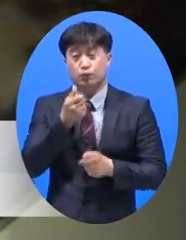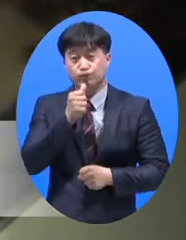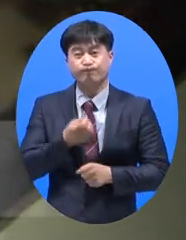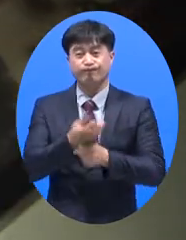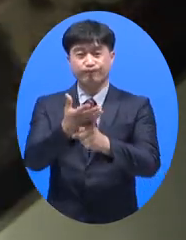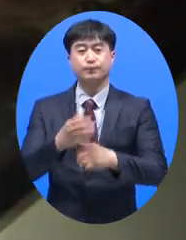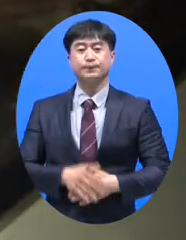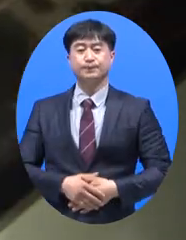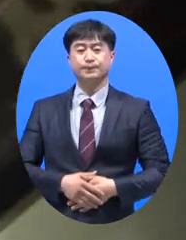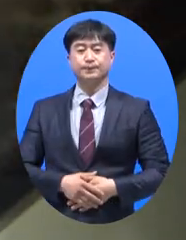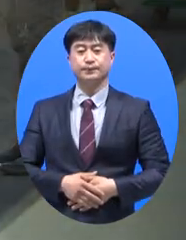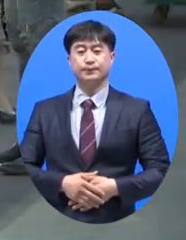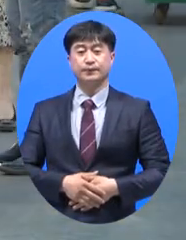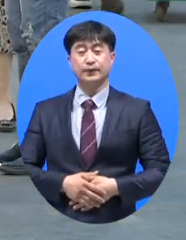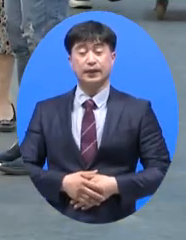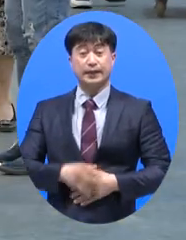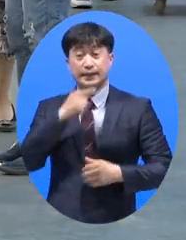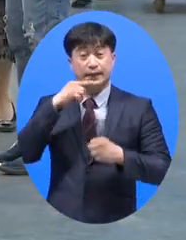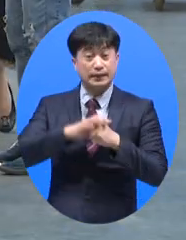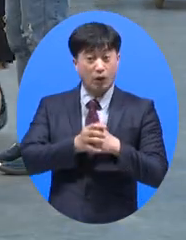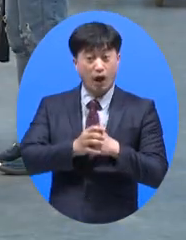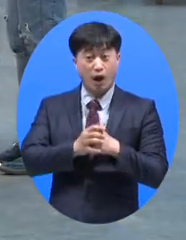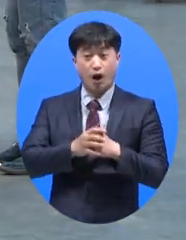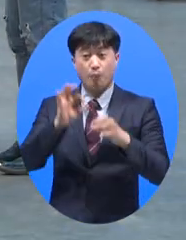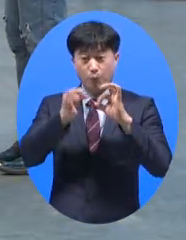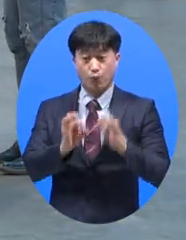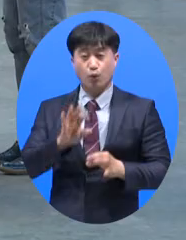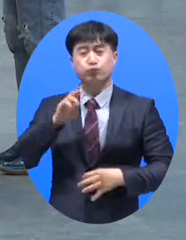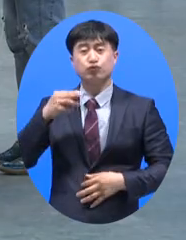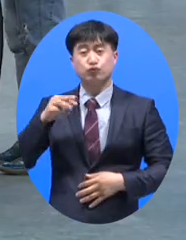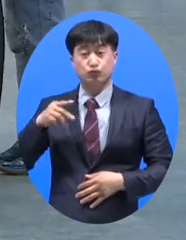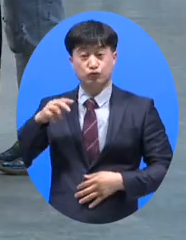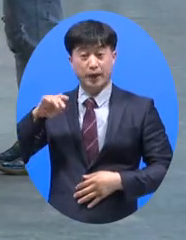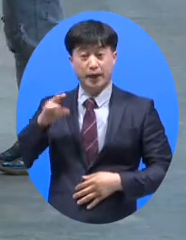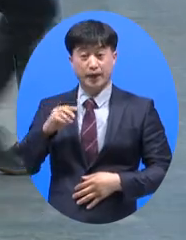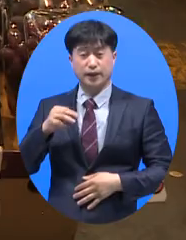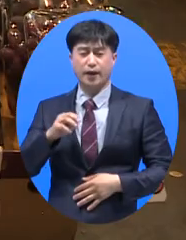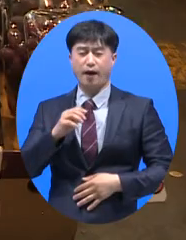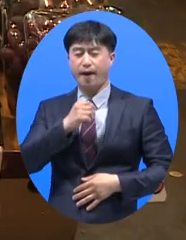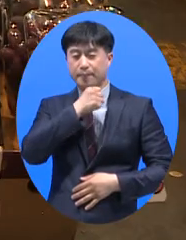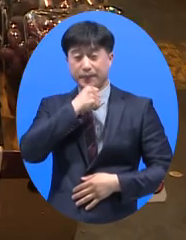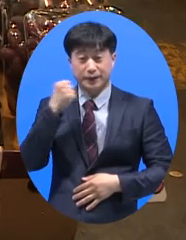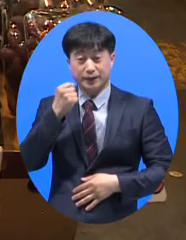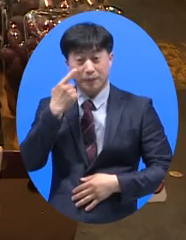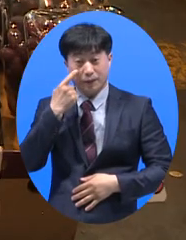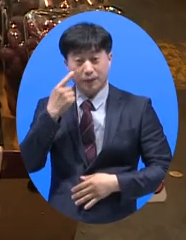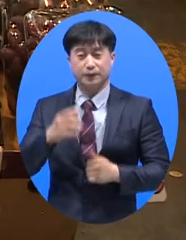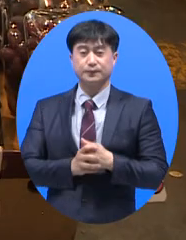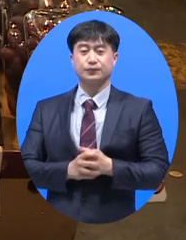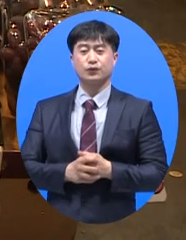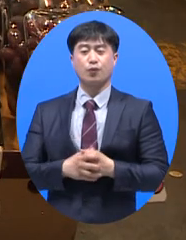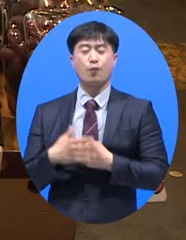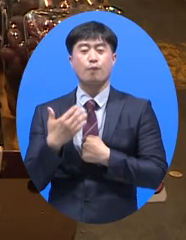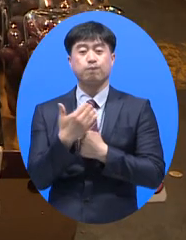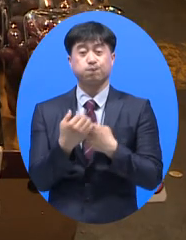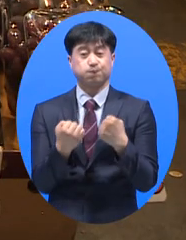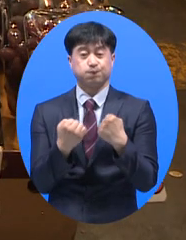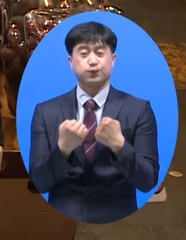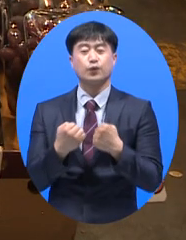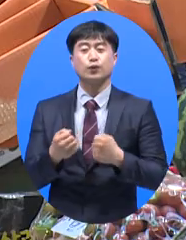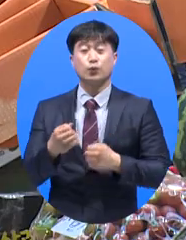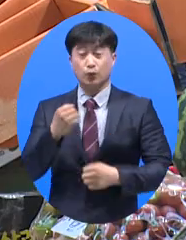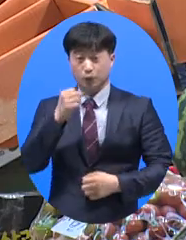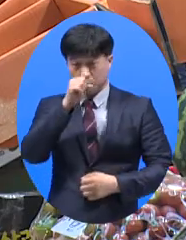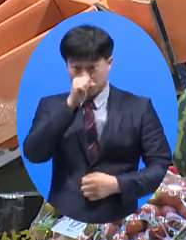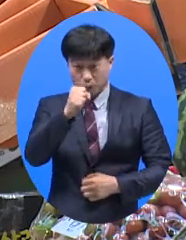방법 알려드립니다. 사과와 포도, 블루베리 등 각종 과일들이 먹음직스럽습니다. 몸에